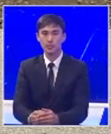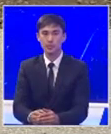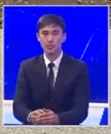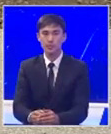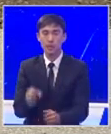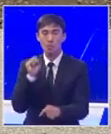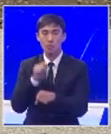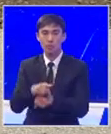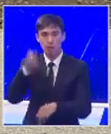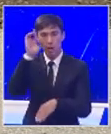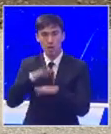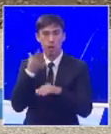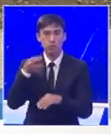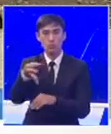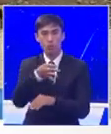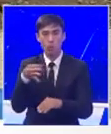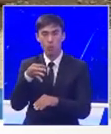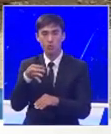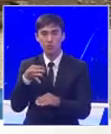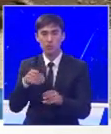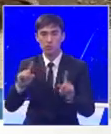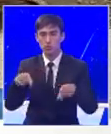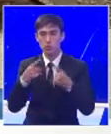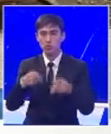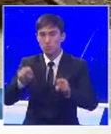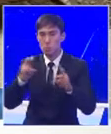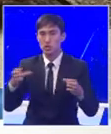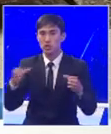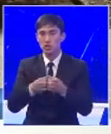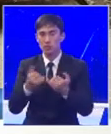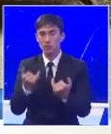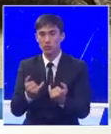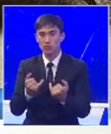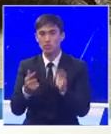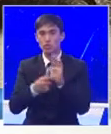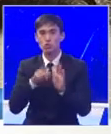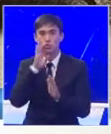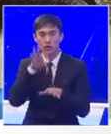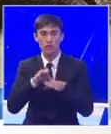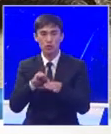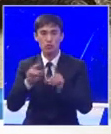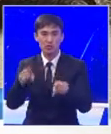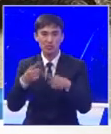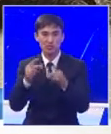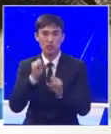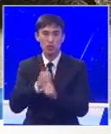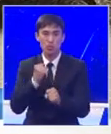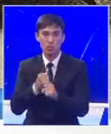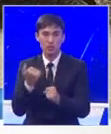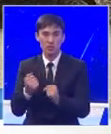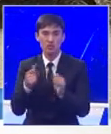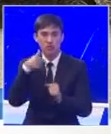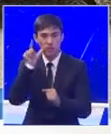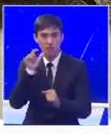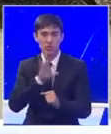По поручению акима Алматинской области был создан оперативный штаб. Сегодня с 7 утра ведутся восстановительные работы. Вчера